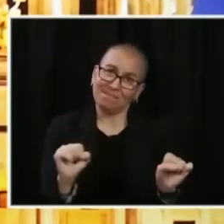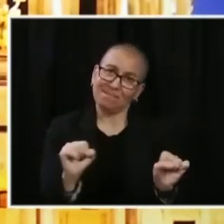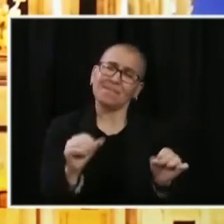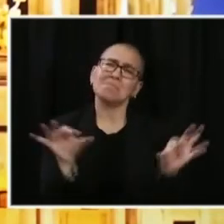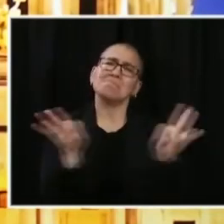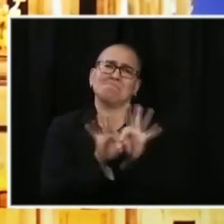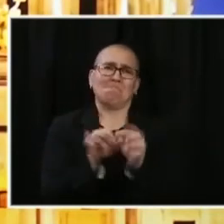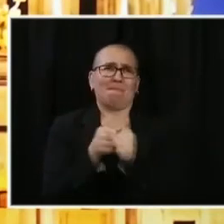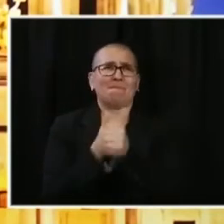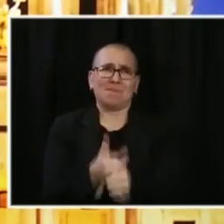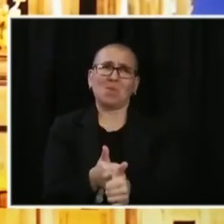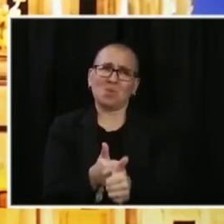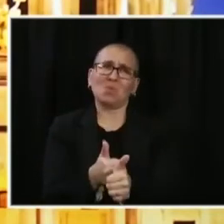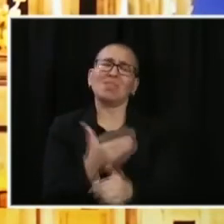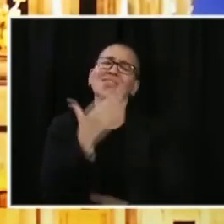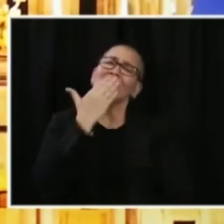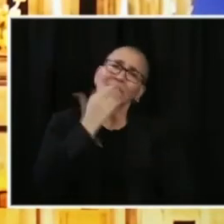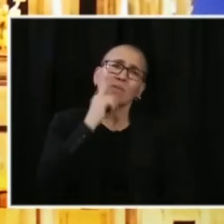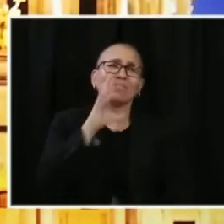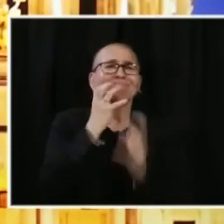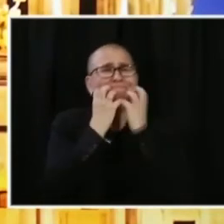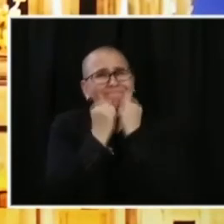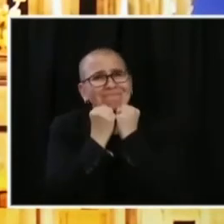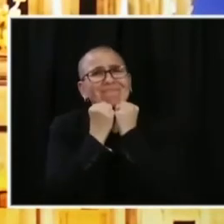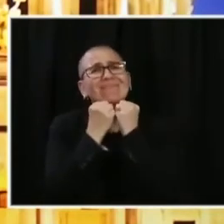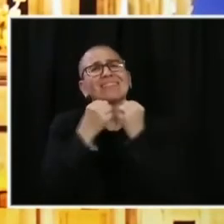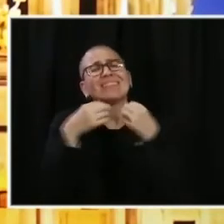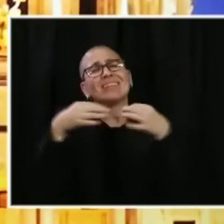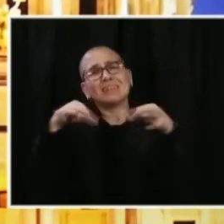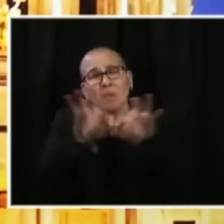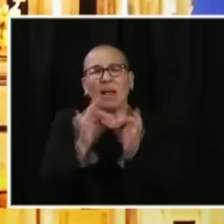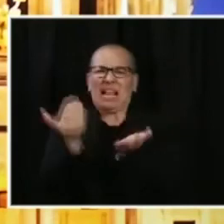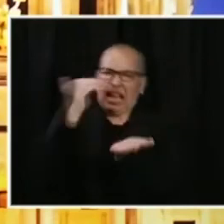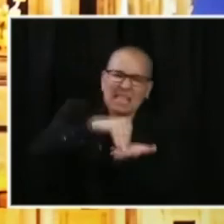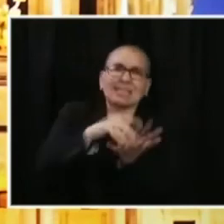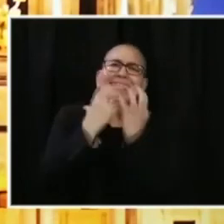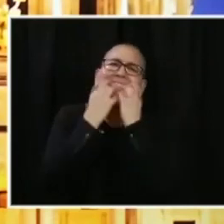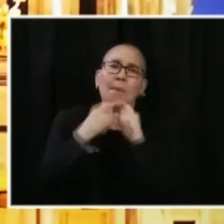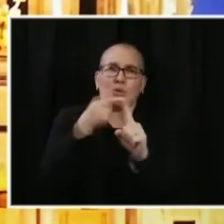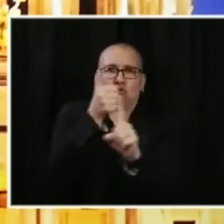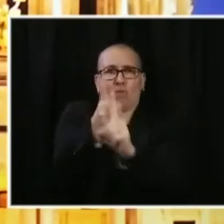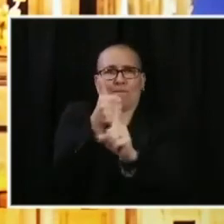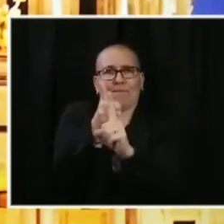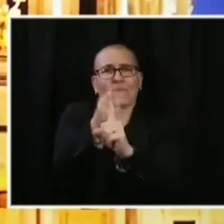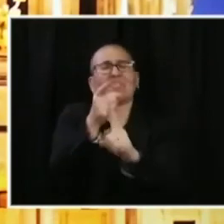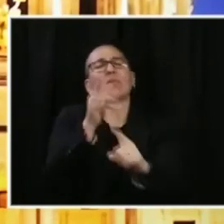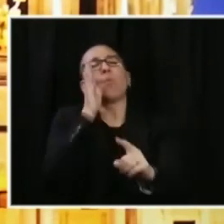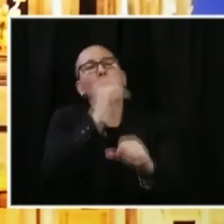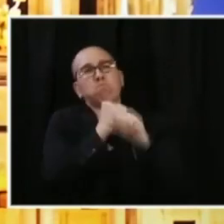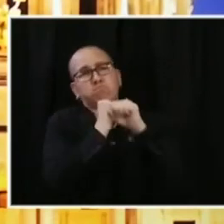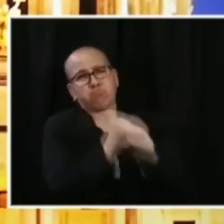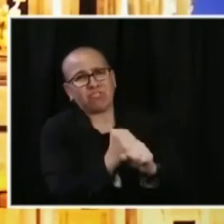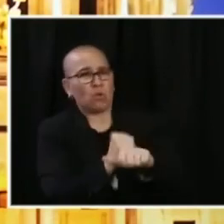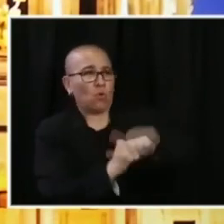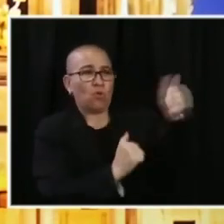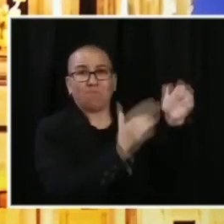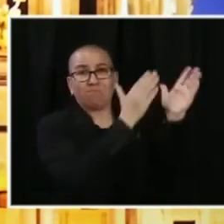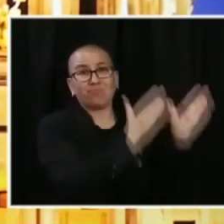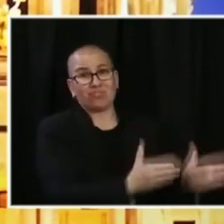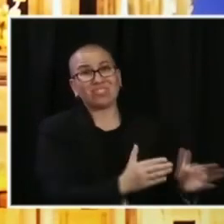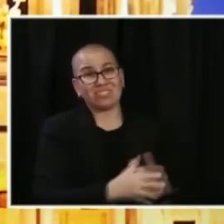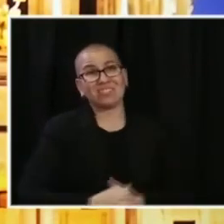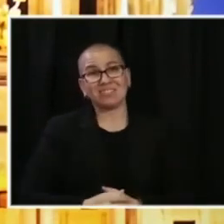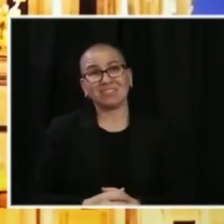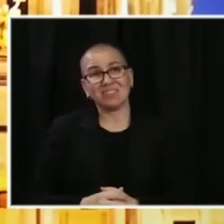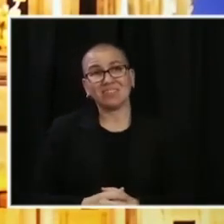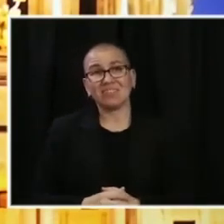bé ở nhà nó chỉ cho chẳng phải sách của nên tụ khen là nên họ kể nó cá họ hù thế cho nên nhớ nhận được này mỗi lần tớ cho nên này dễ dễ